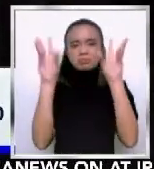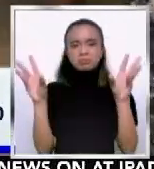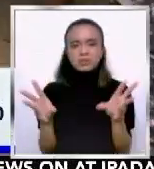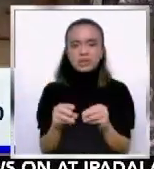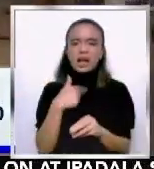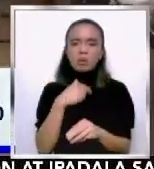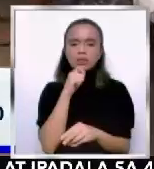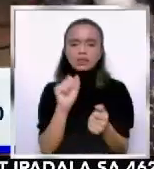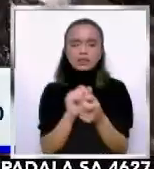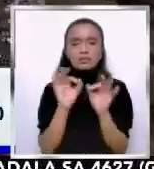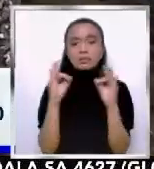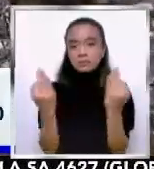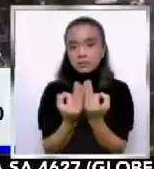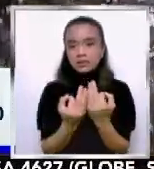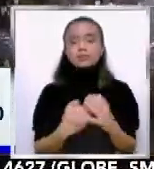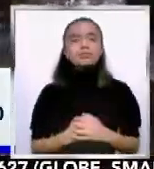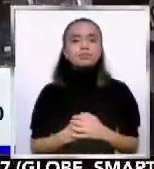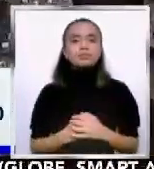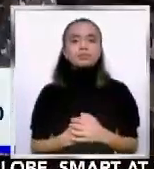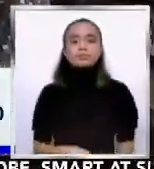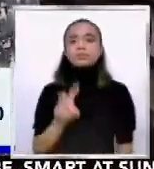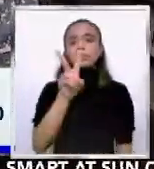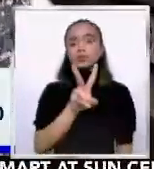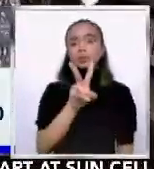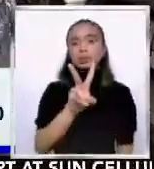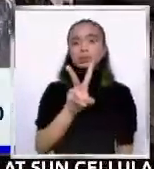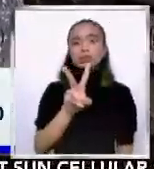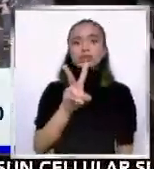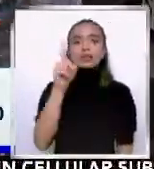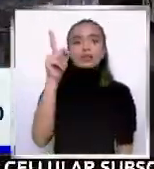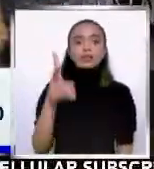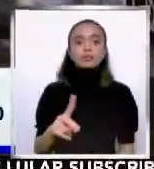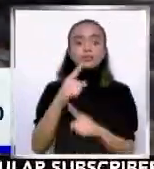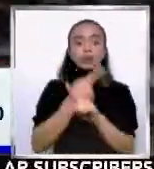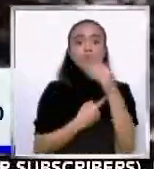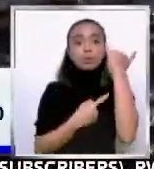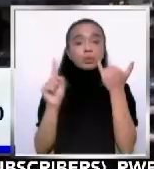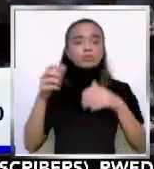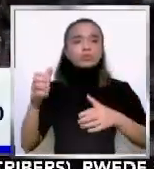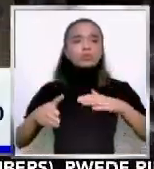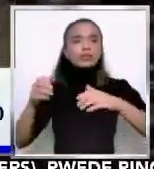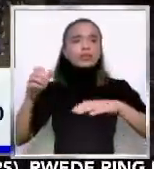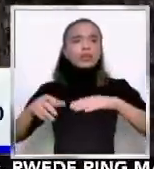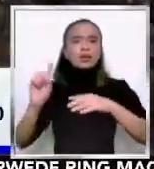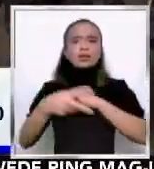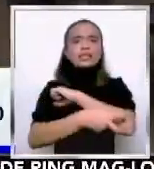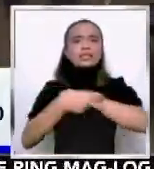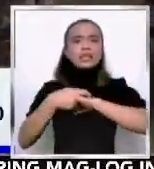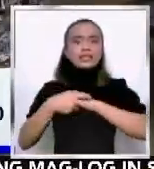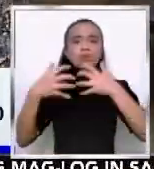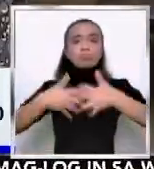ko. Kabuang mahigit dalawat kalahating buwang nakulong si Ezekiel dahil sa kasong pagnanakaw ng welding machine na nakakahalaga